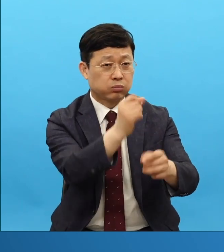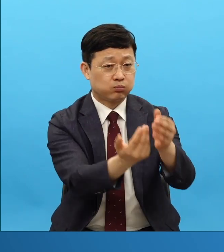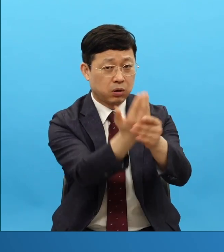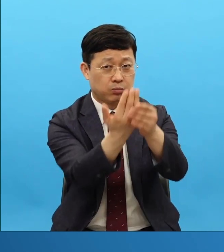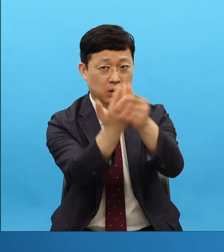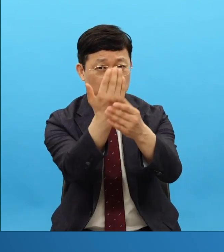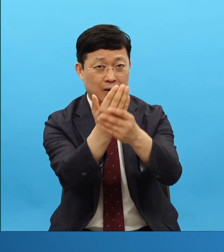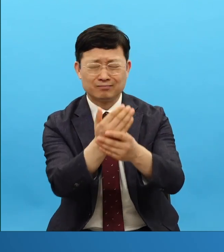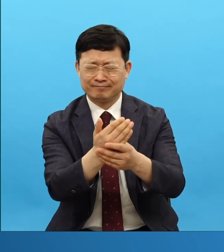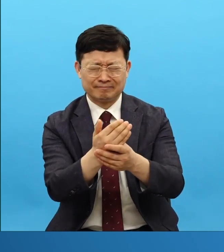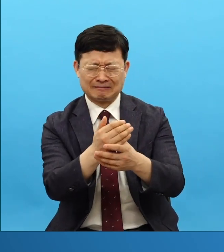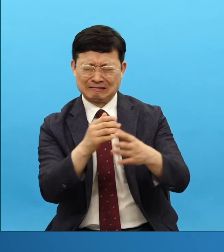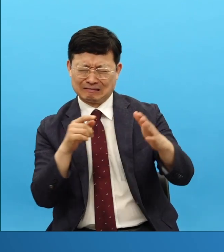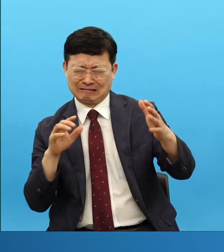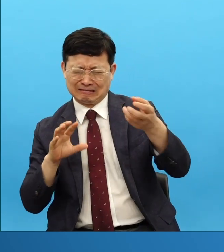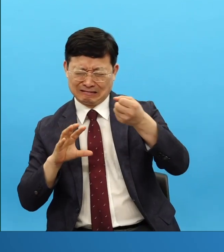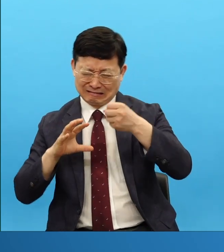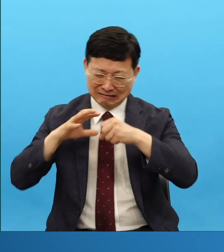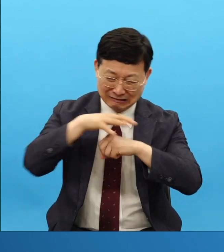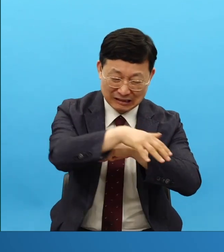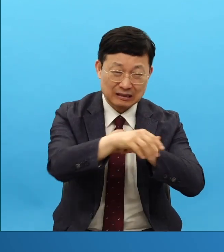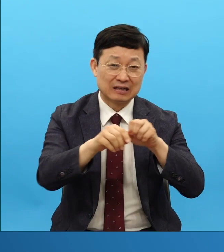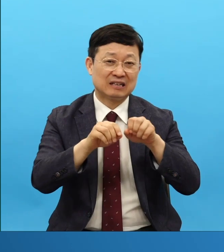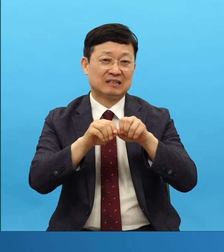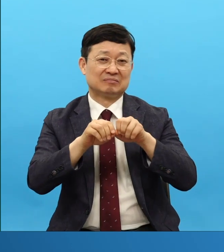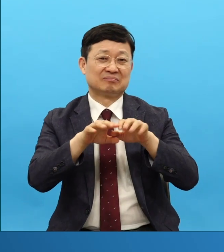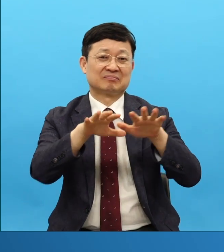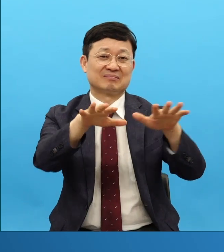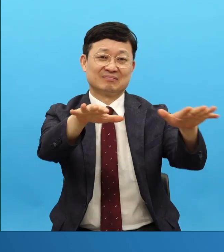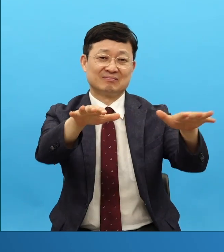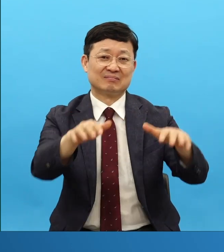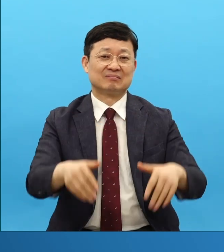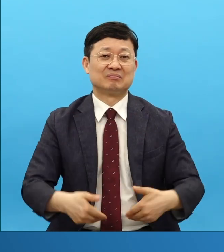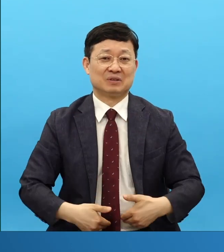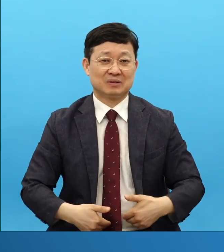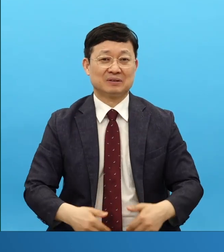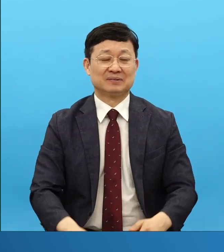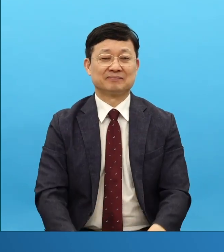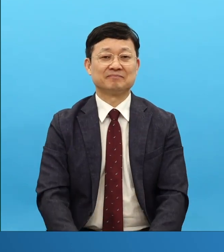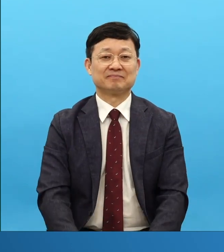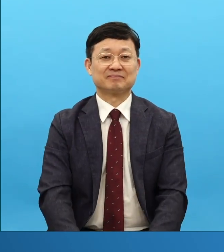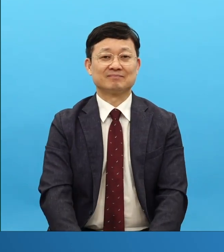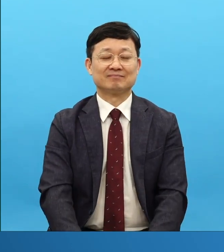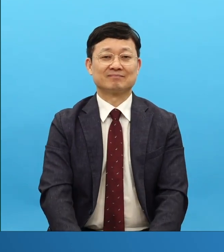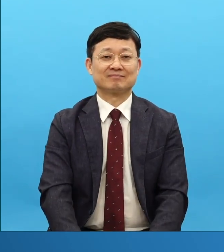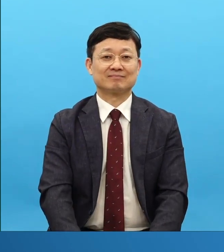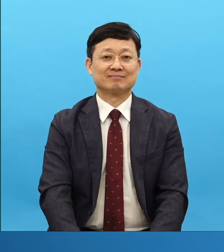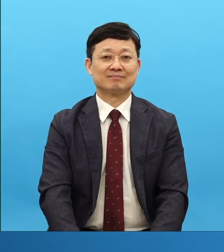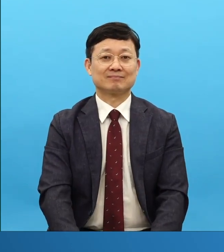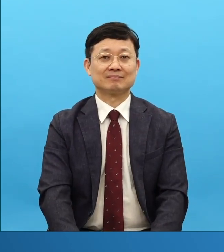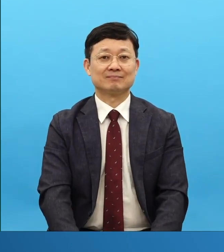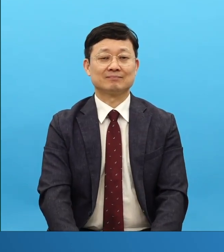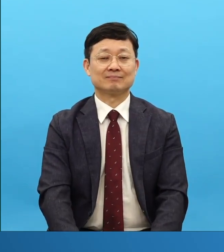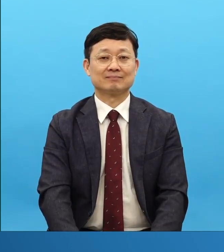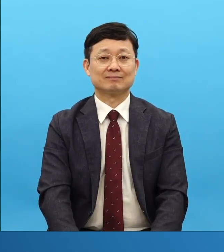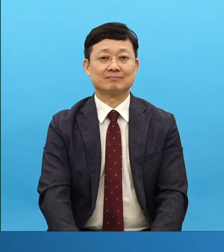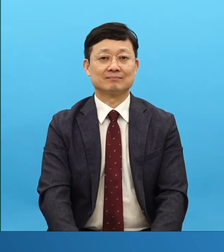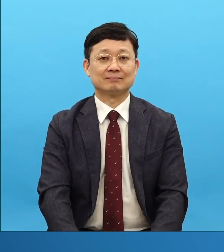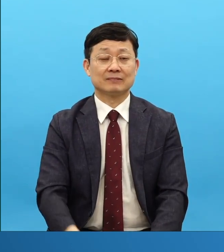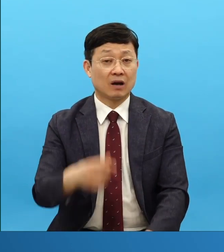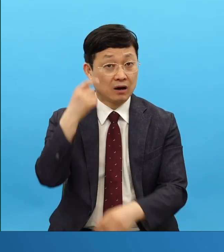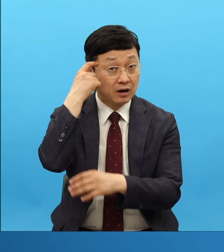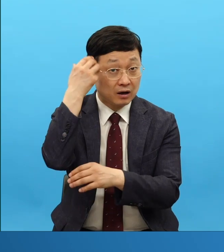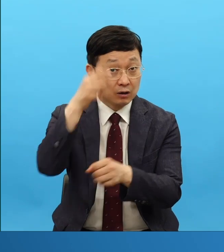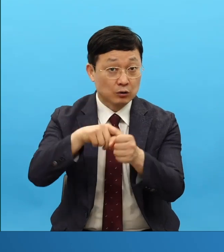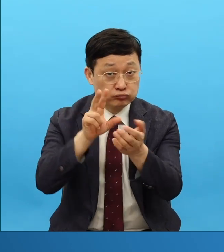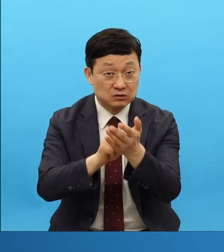씁니까? 전 세계로 돈다니까요. A different country has corona. Why are we concerned? Because it spreads throughout the entire world. 영적 문제와